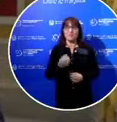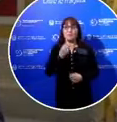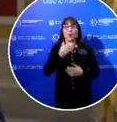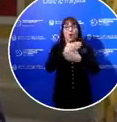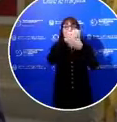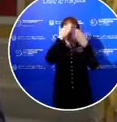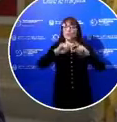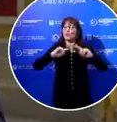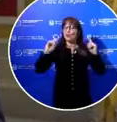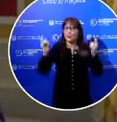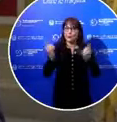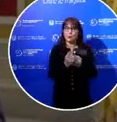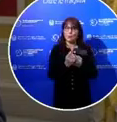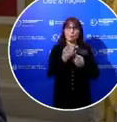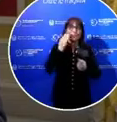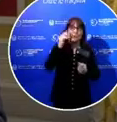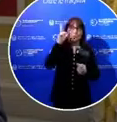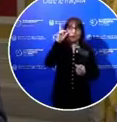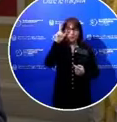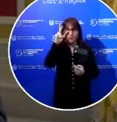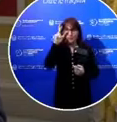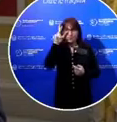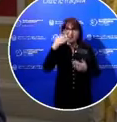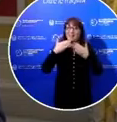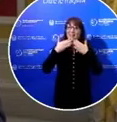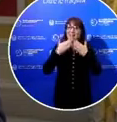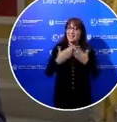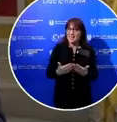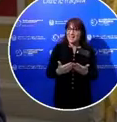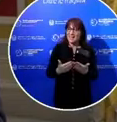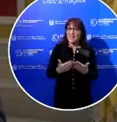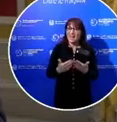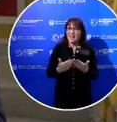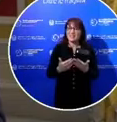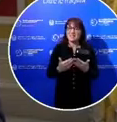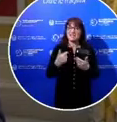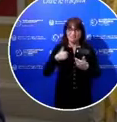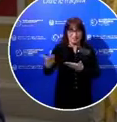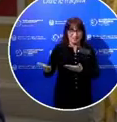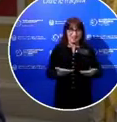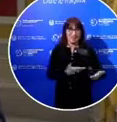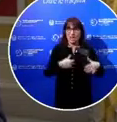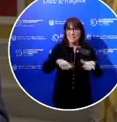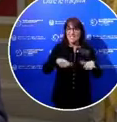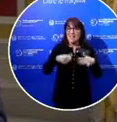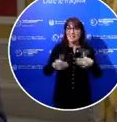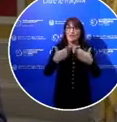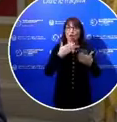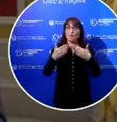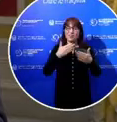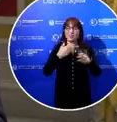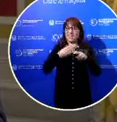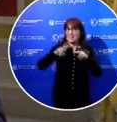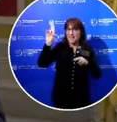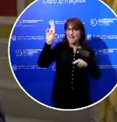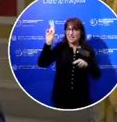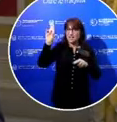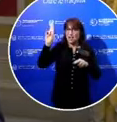Buongiorno a tutti e a tutte. Vi ringrazio per avermi invitato a partecipare alla sesta conferenza nazionale sui